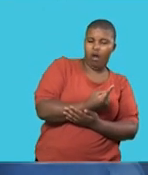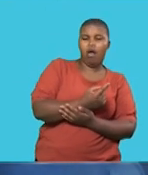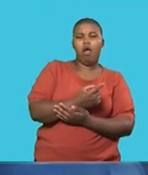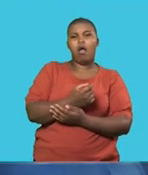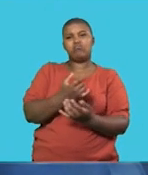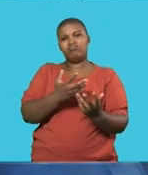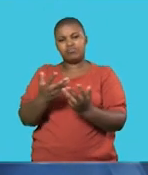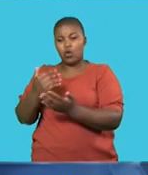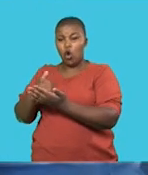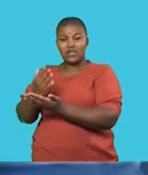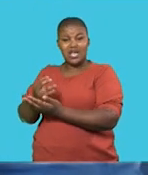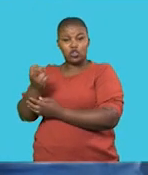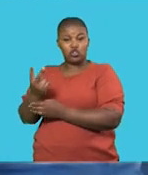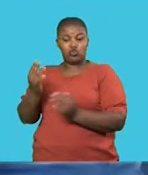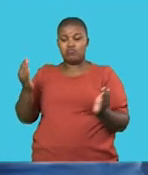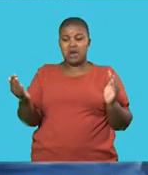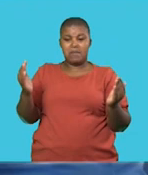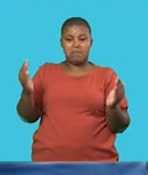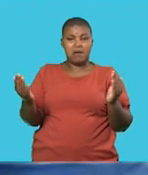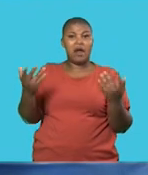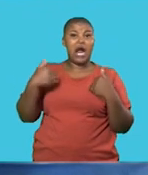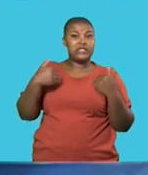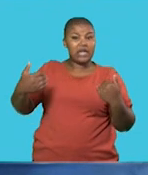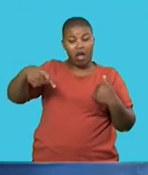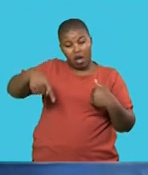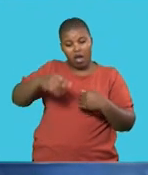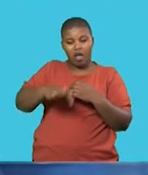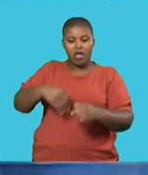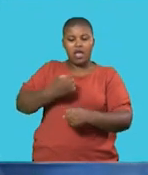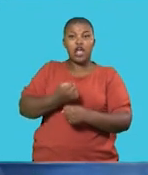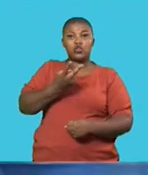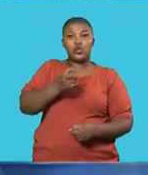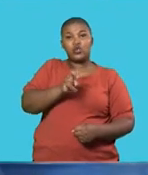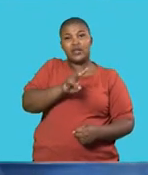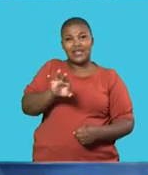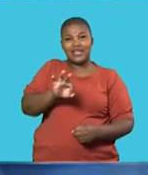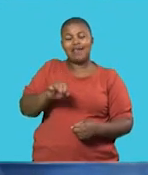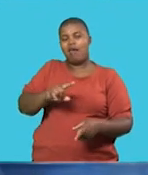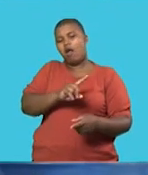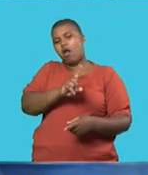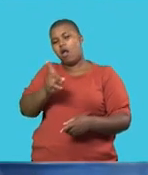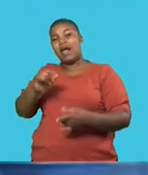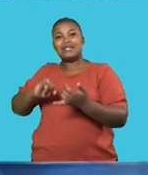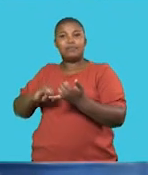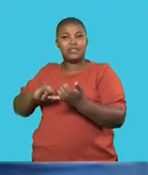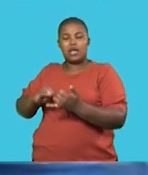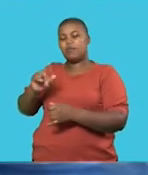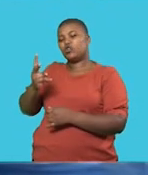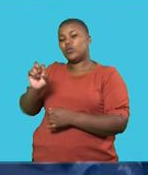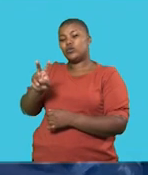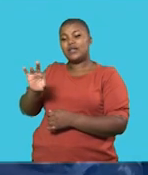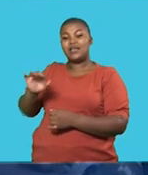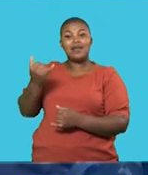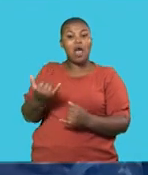kuyizibalo lezi zekota yesibili kusukela ngontulikazi kulonyaka 2023 kuze kube uyena umandulo kunyaka ka 2023. Umawela uthi